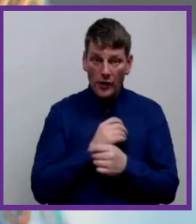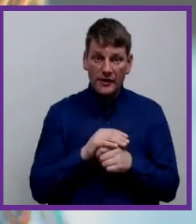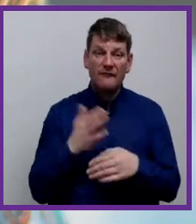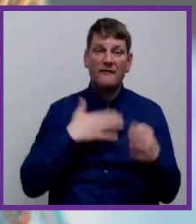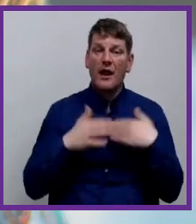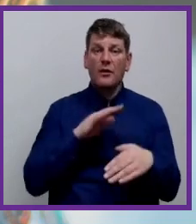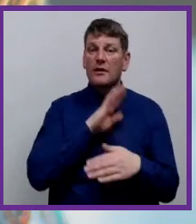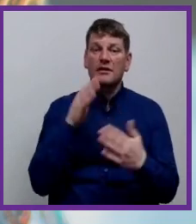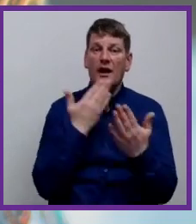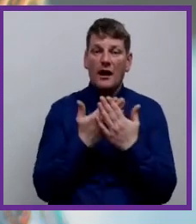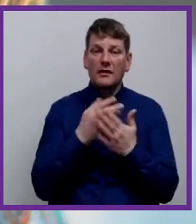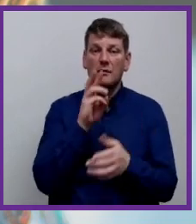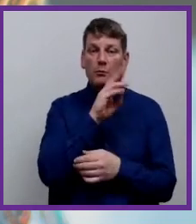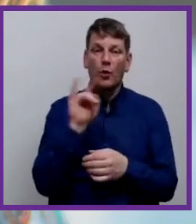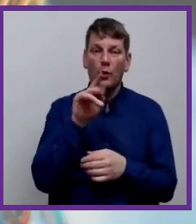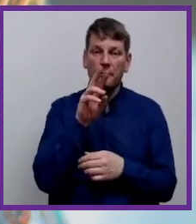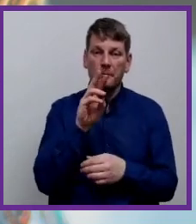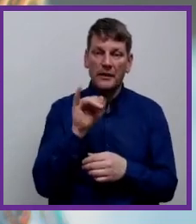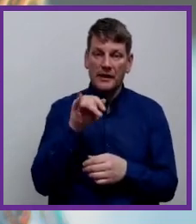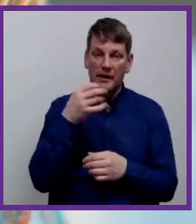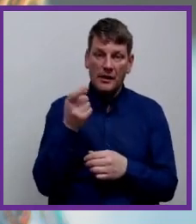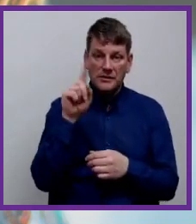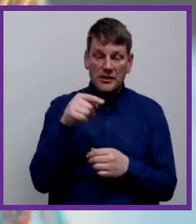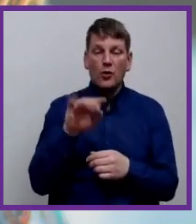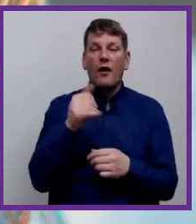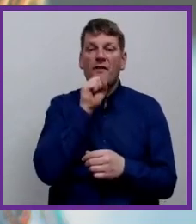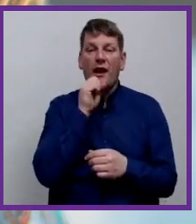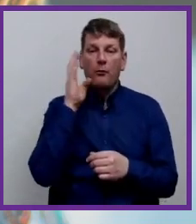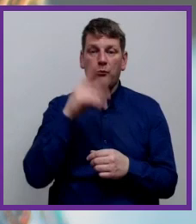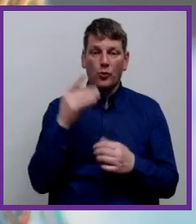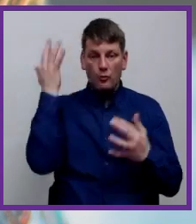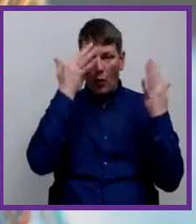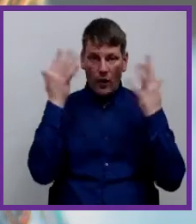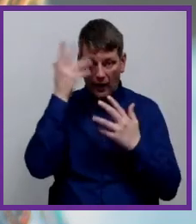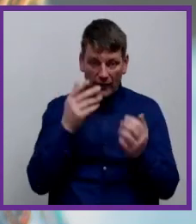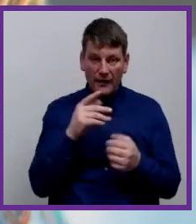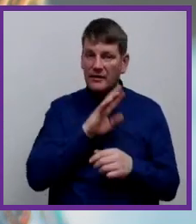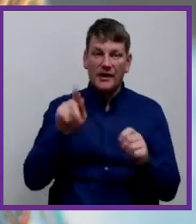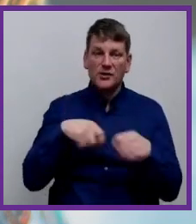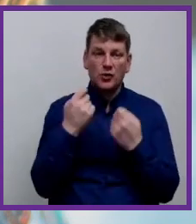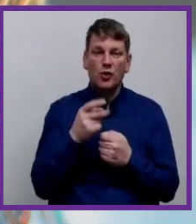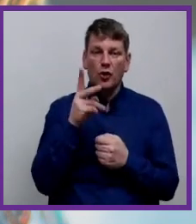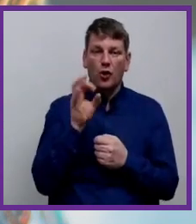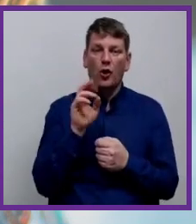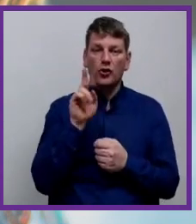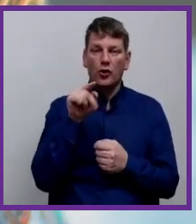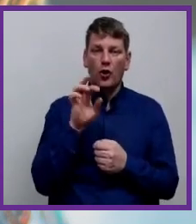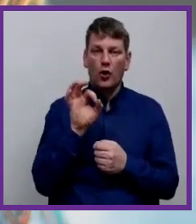vēlams nerādīt mūmijas, jo varbūt kādam pēc tam būs murgi, vēlams neizdot arī nevienu kontroversālu